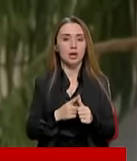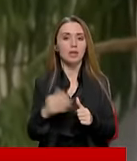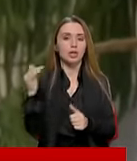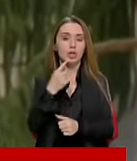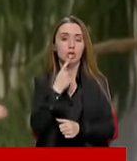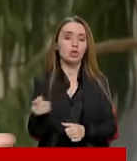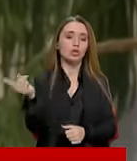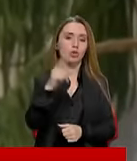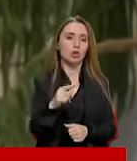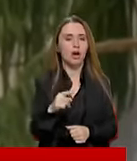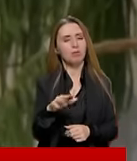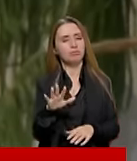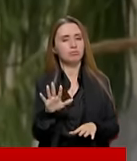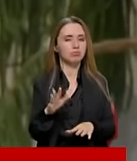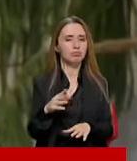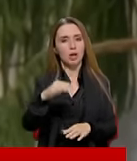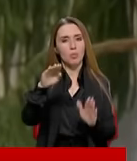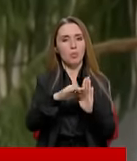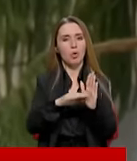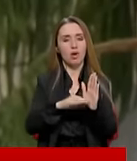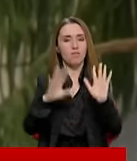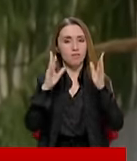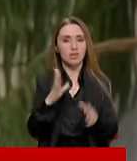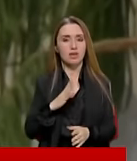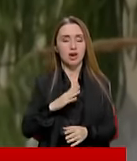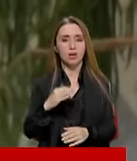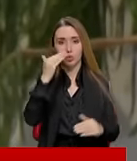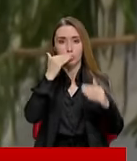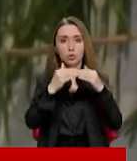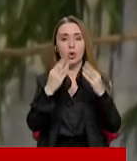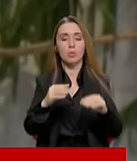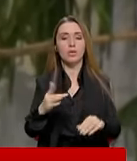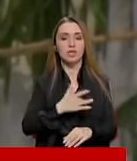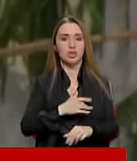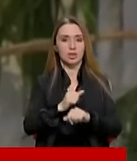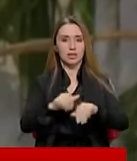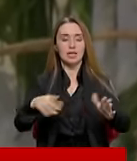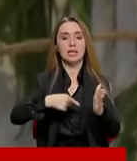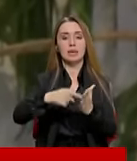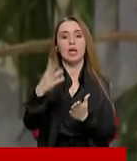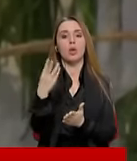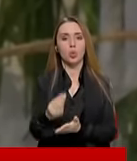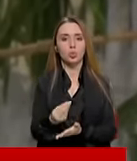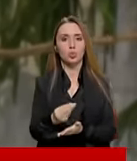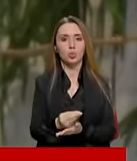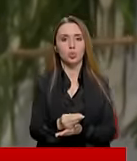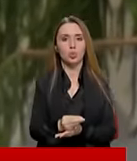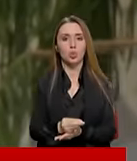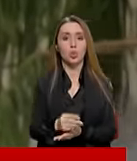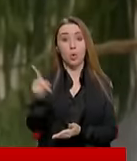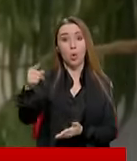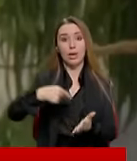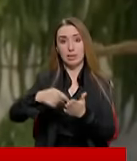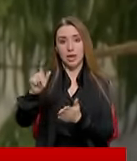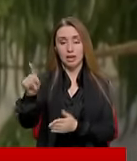söyledi Sonra herhalde programı uygun olmadı Ve bu E canlı yayınımız da iptal olduğunu kendileri tarafından